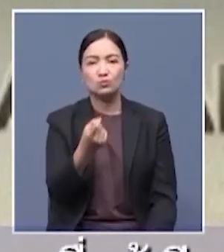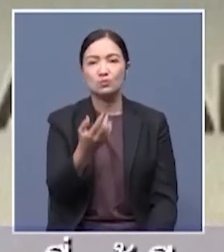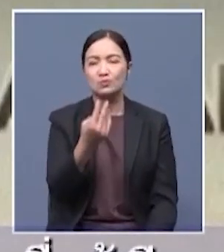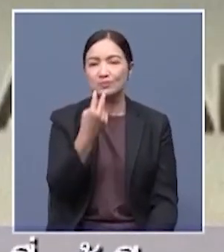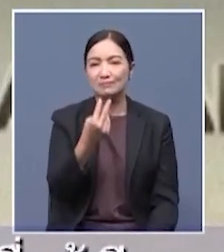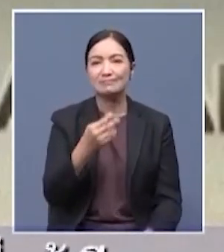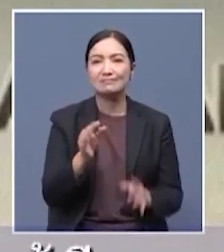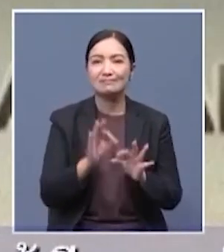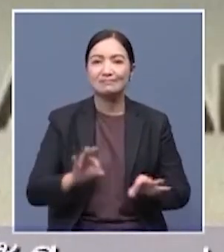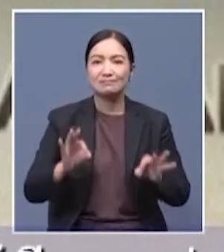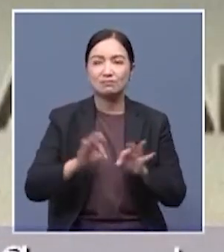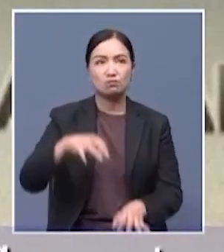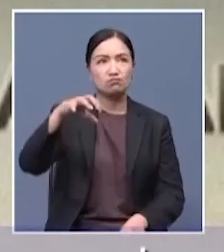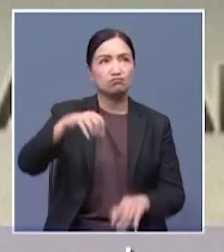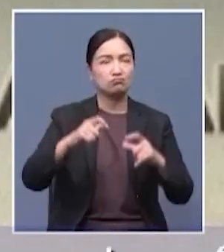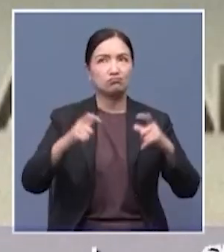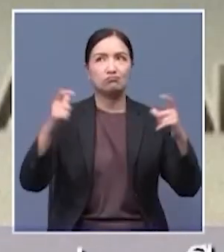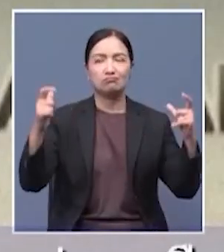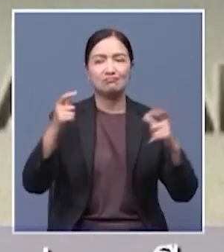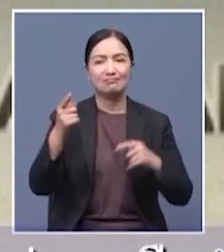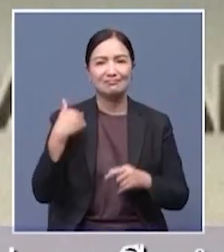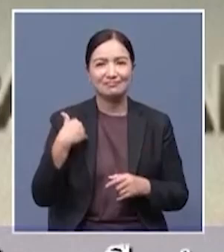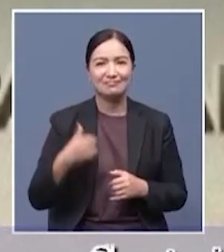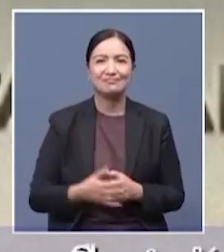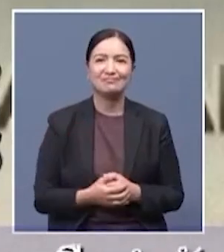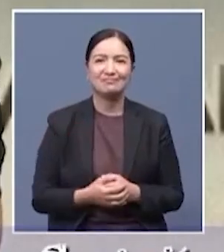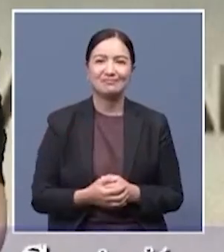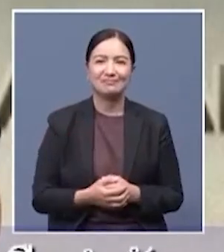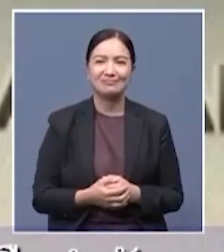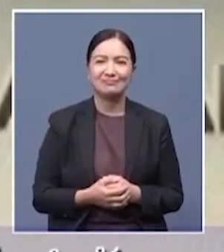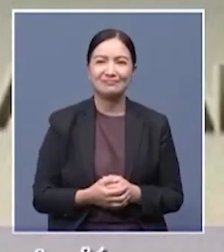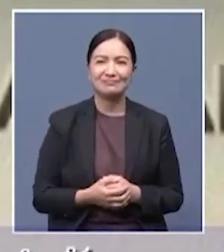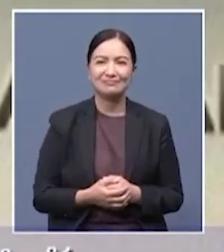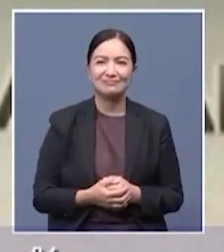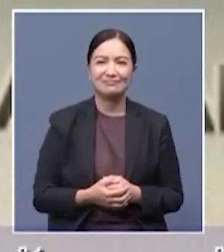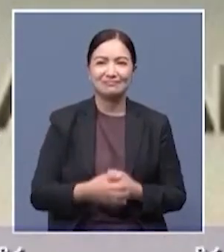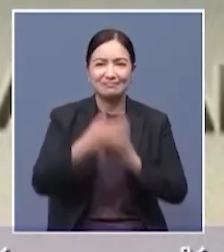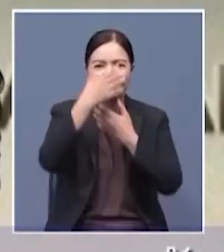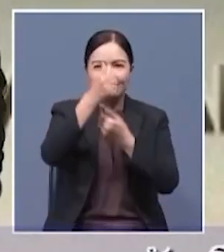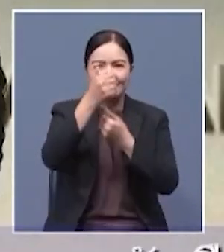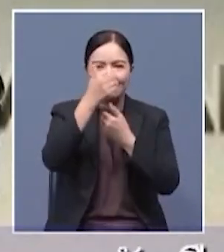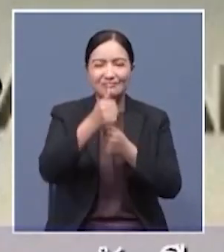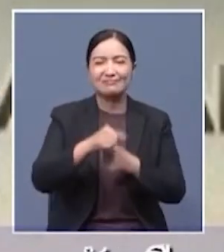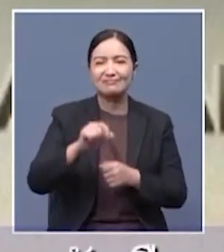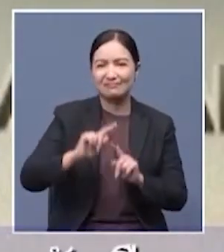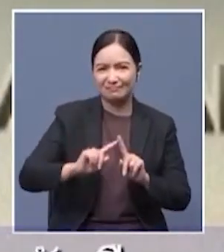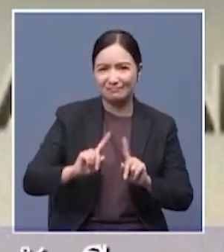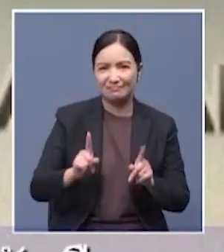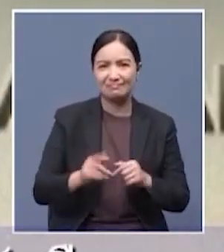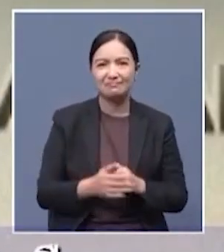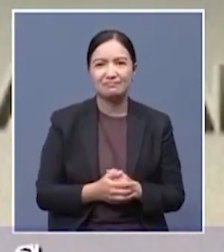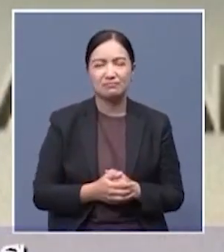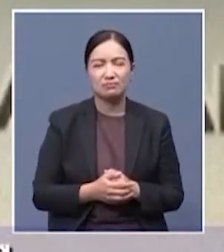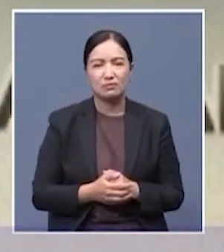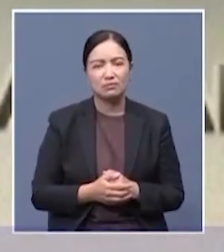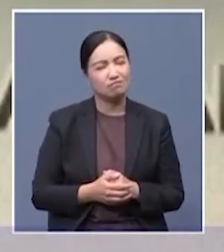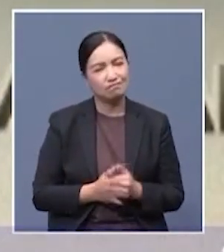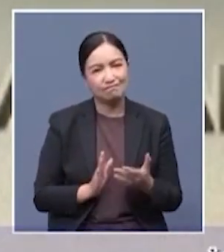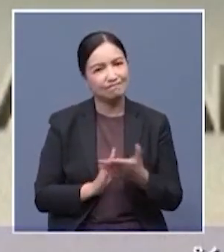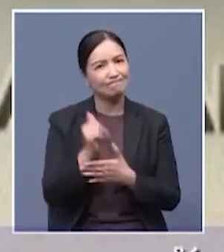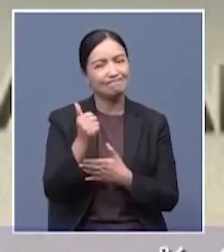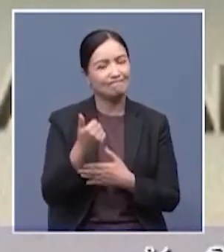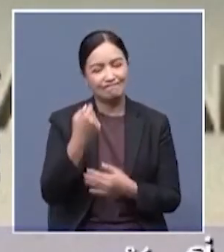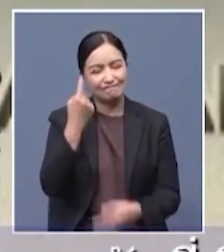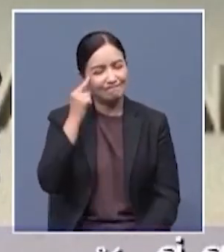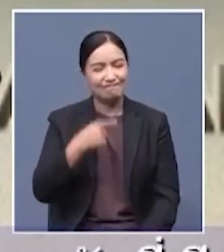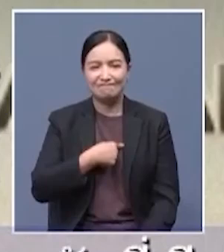แล้วก็ที่สำคัญสตูที่นี่ใหญ่แบบใหญ่มากๆเลยค่ะก็คือสนใจอ่ะอาจจะสนใจแต่ว่าไปรอดไหมอันนี้ไ